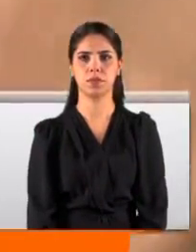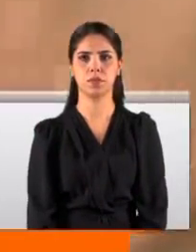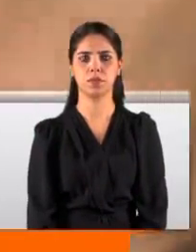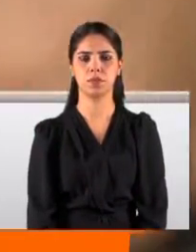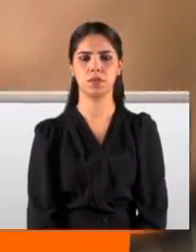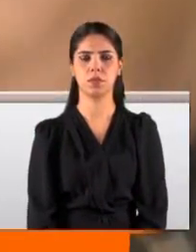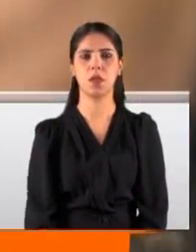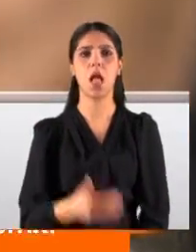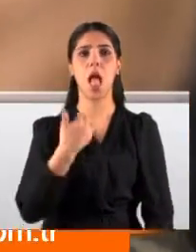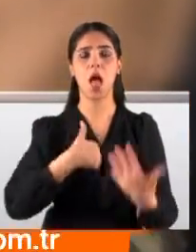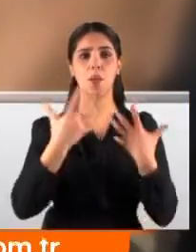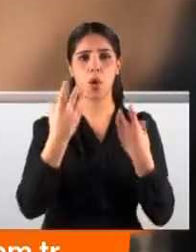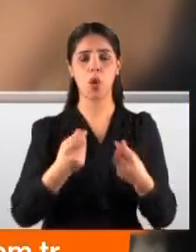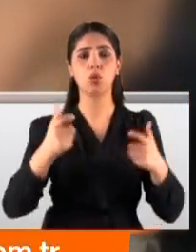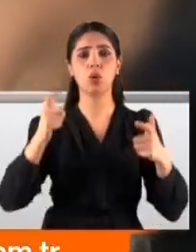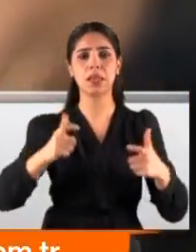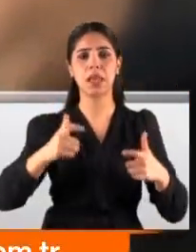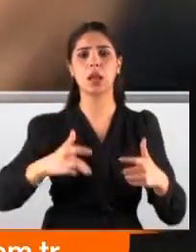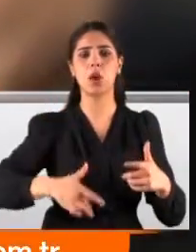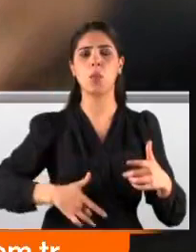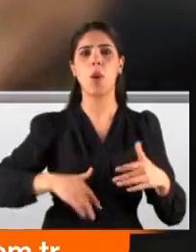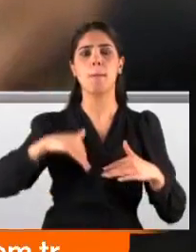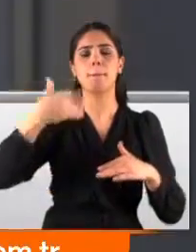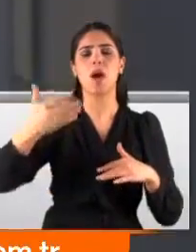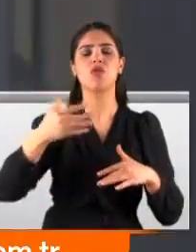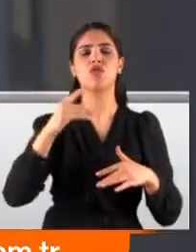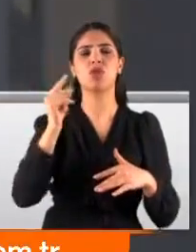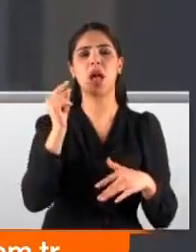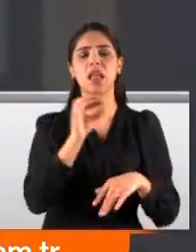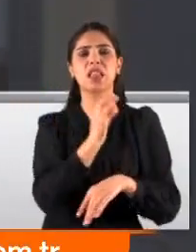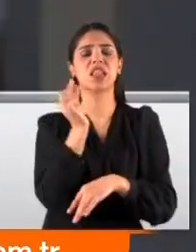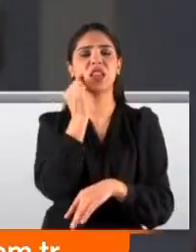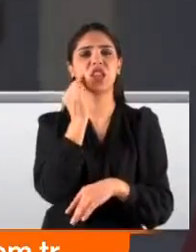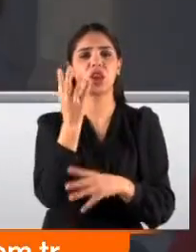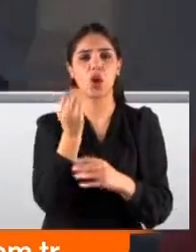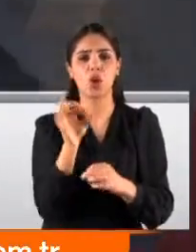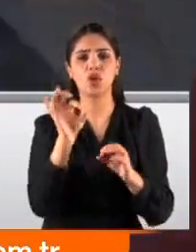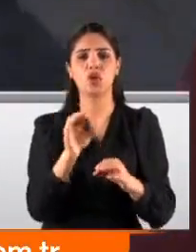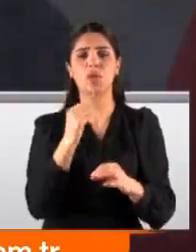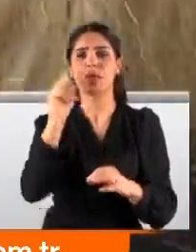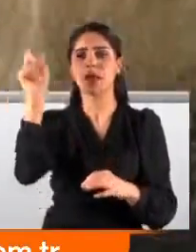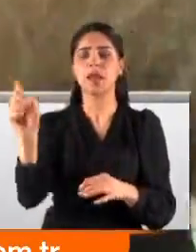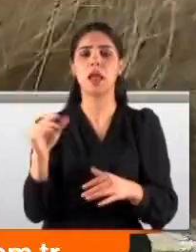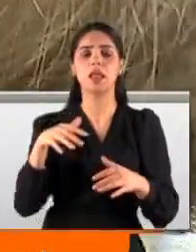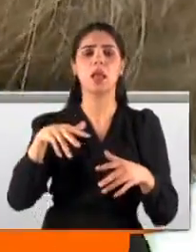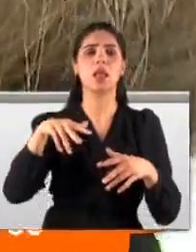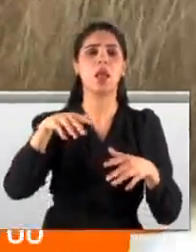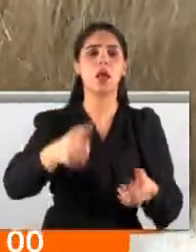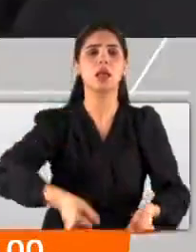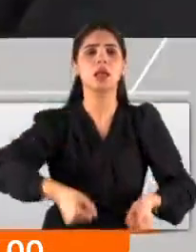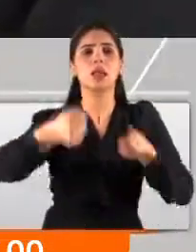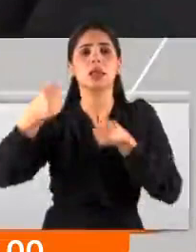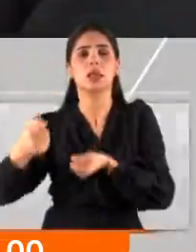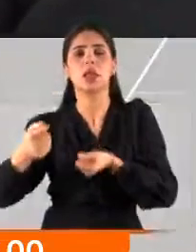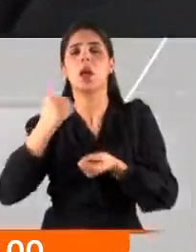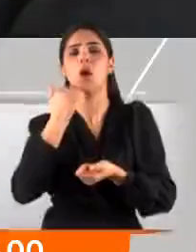Yani operasyonun yapıldığı bölgede istenmeyen doku yapıları oluştu. Bu yüzden de genç kadın şimdi ne eğilebiliyor ne de bir şey kaldırabiliyor.